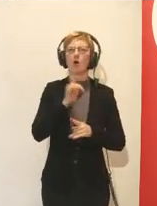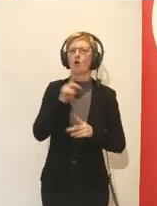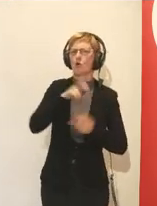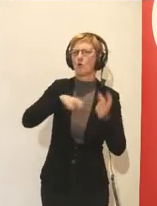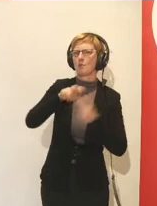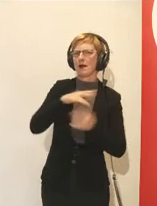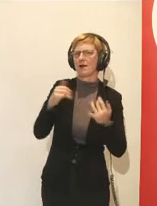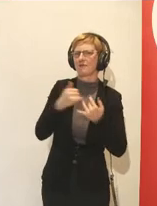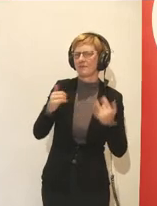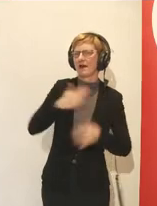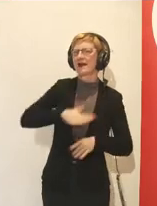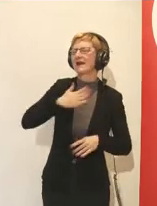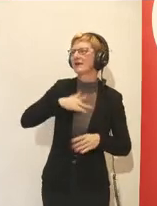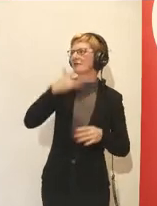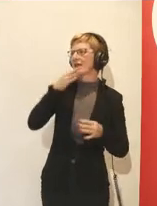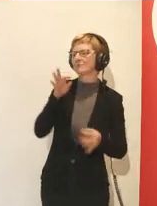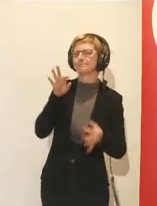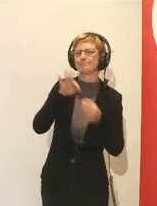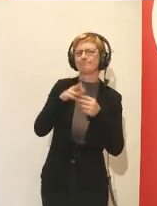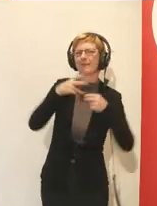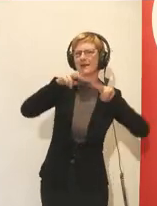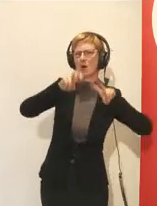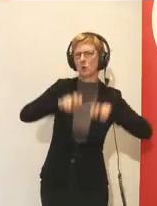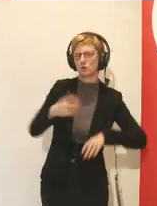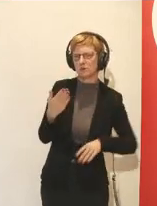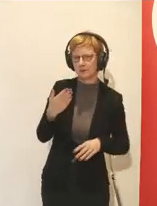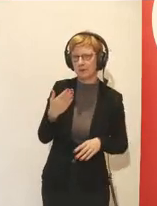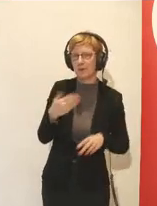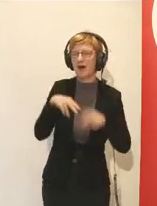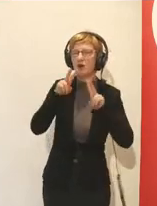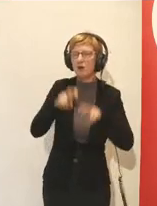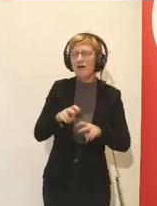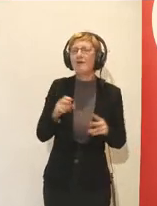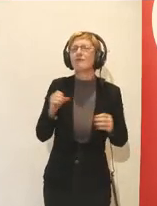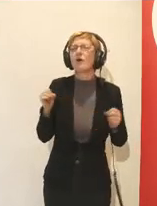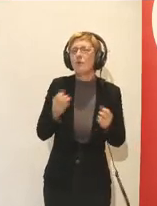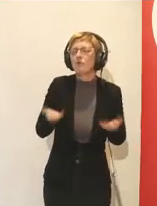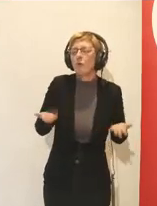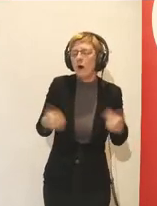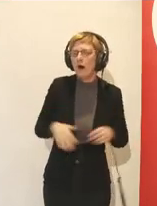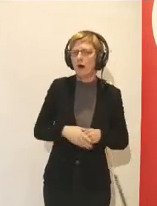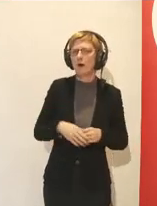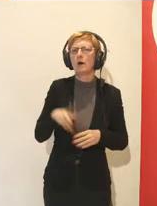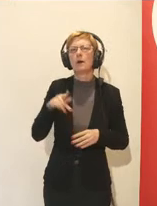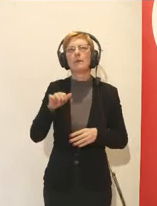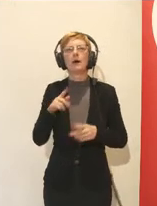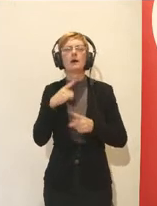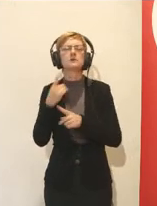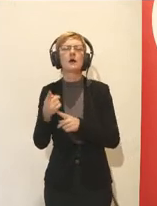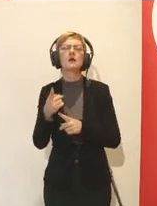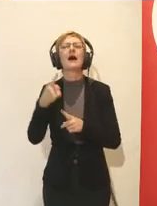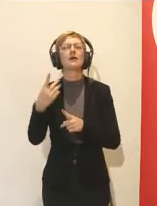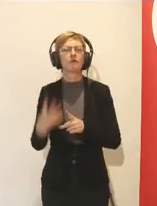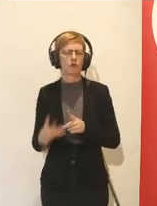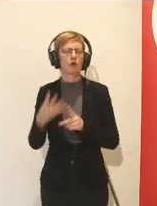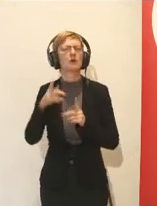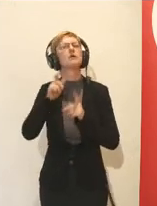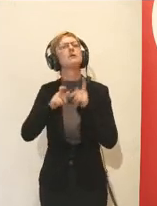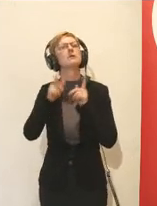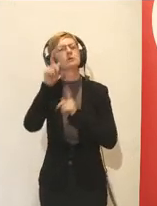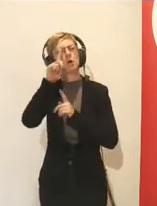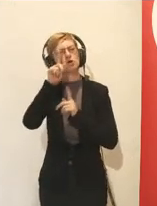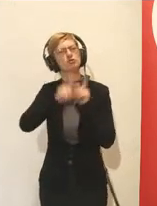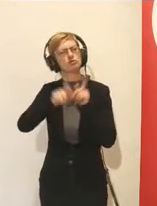moment in der analyse bleiben weil die frage ist ja was steckt eigentlich dahinter also be hat gesagt ein viertel der menschen in deutschland sind